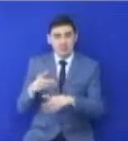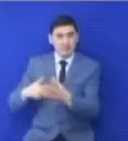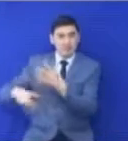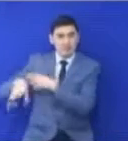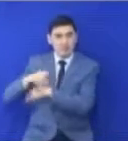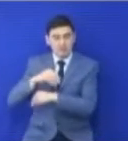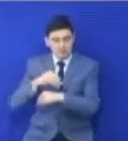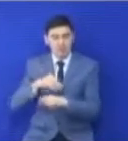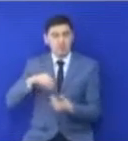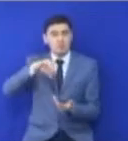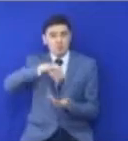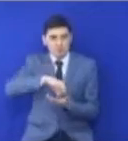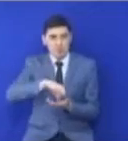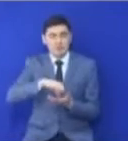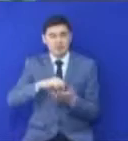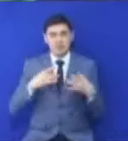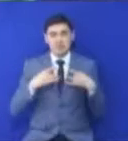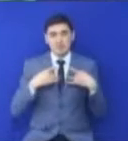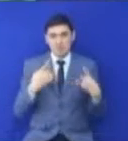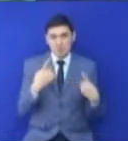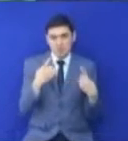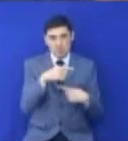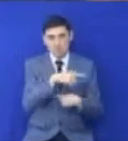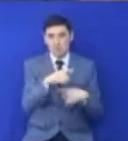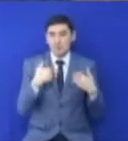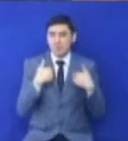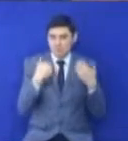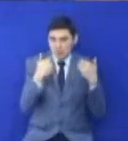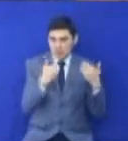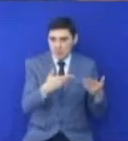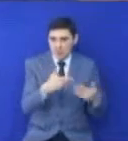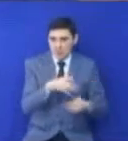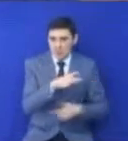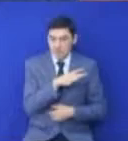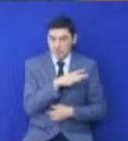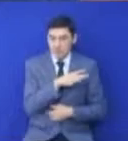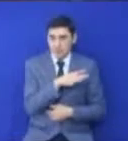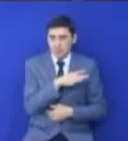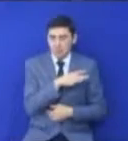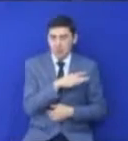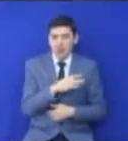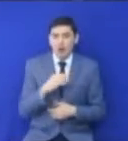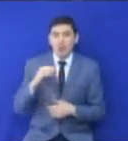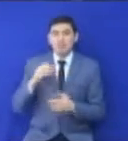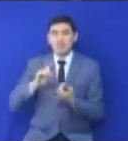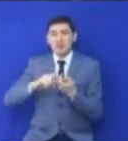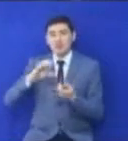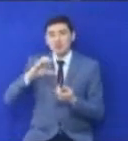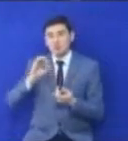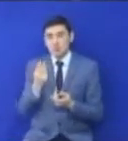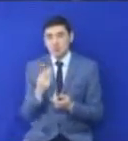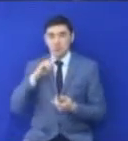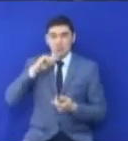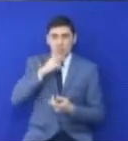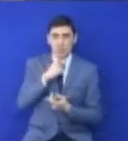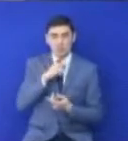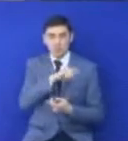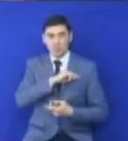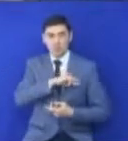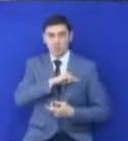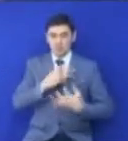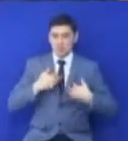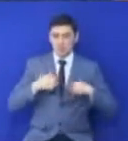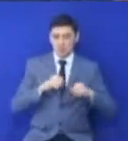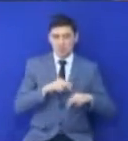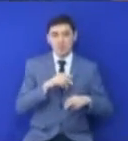қатысты. Шаһар басшысы мерейтой иесін құттықтап, жылы лебізін білдірді. Өңірдің әлеуметтік экономикалық дамуына қосқан сүбелі үлесіне